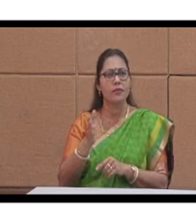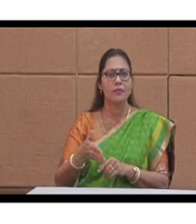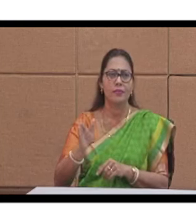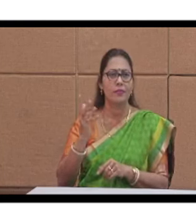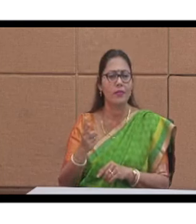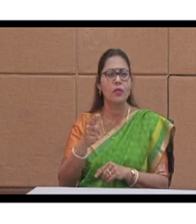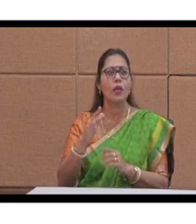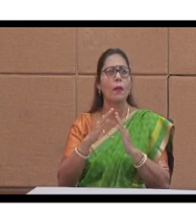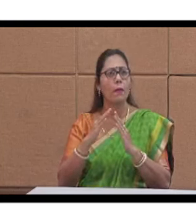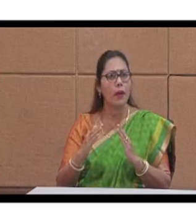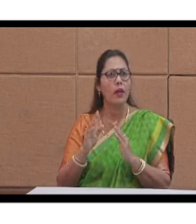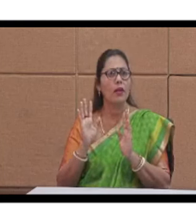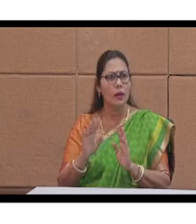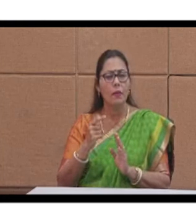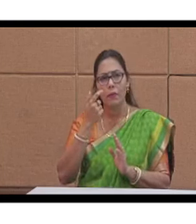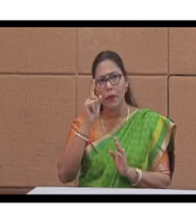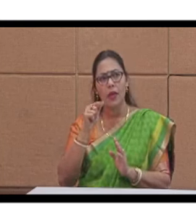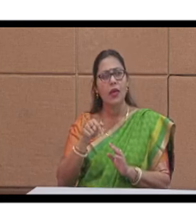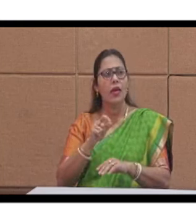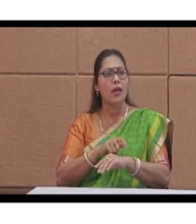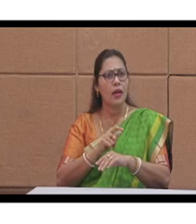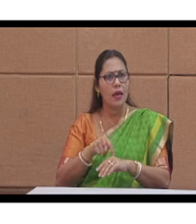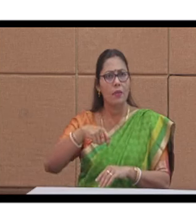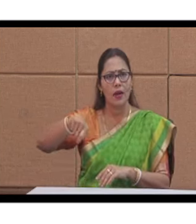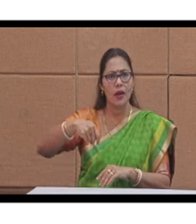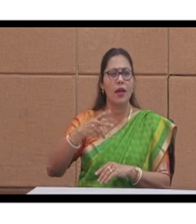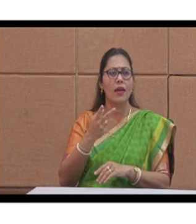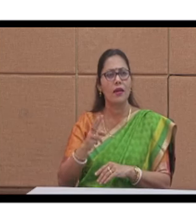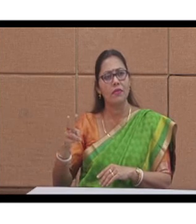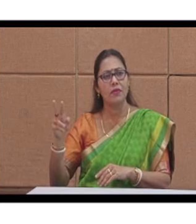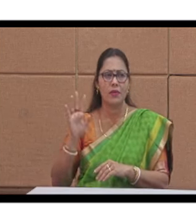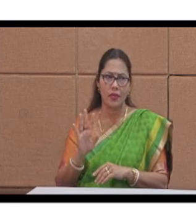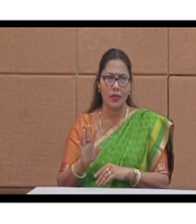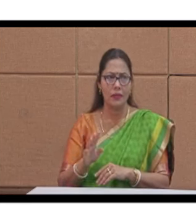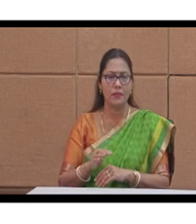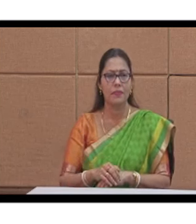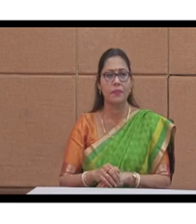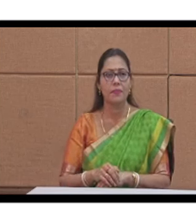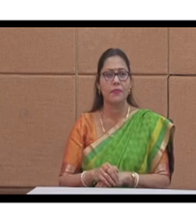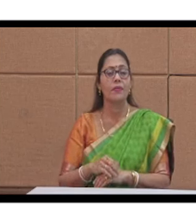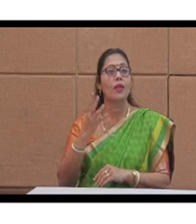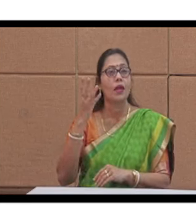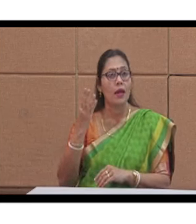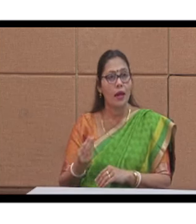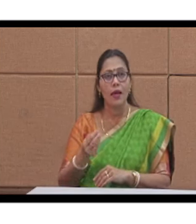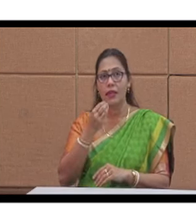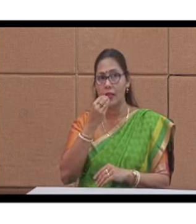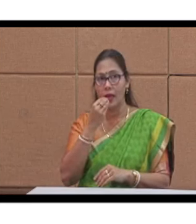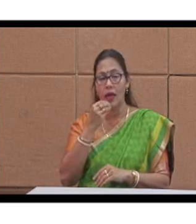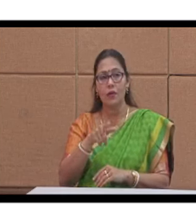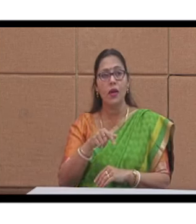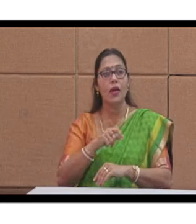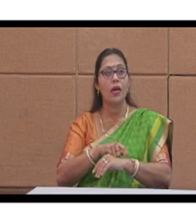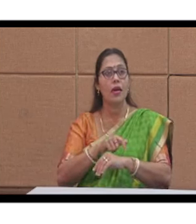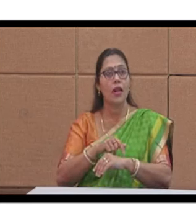পারো তোমার বাড়িতে যদি মা ওইদিন রান্না করে থাকেন রাতের খাবার